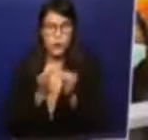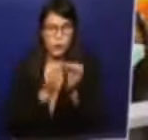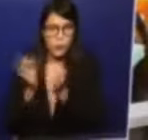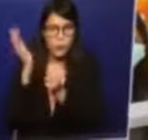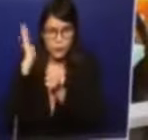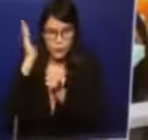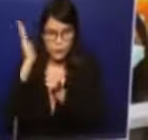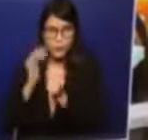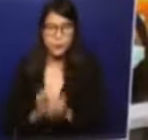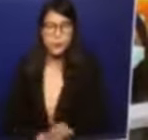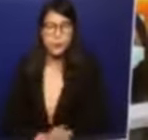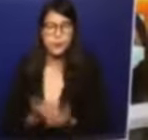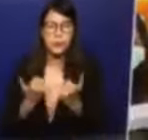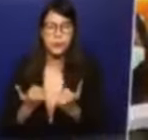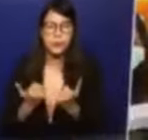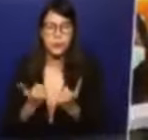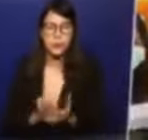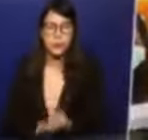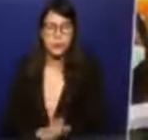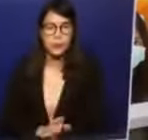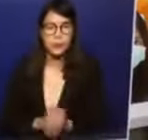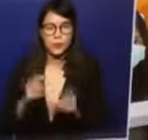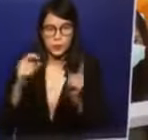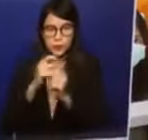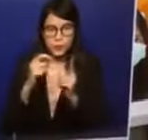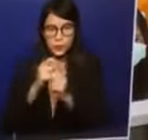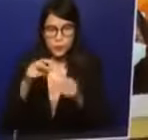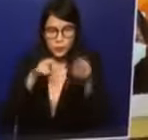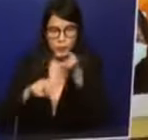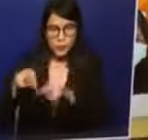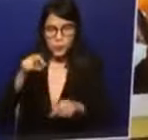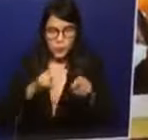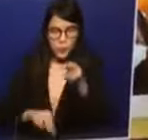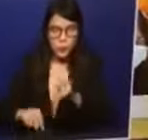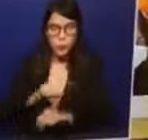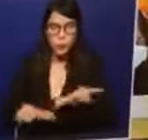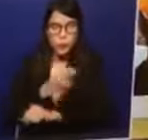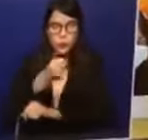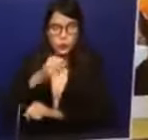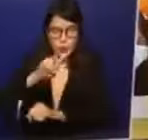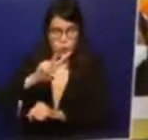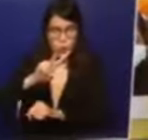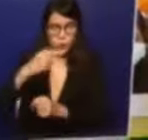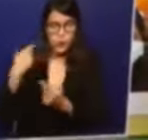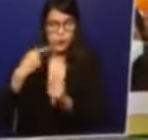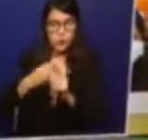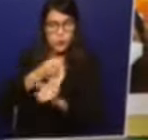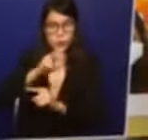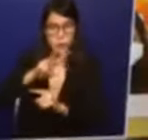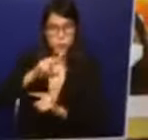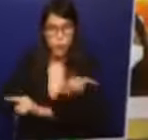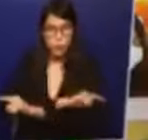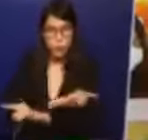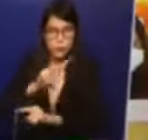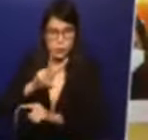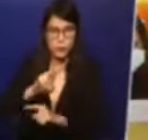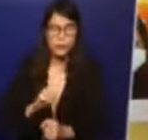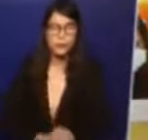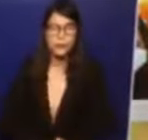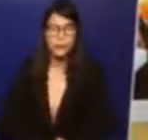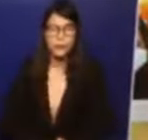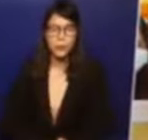ชิญ ค่ะก็ดิฉันขอคำวินิจฉัยของศาลรัฐธรรมนูญเมื่อวันที่2ธันวาคมที่ผ่านมานะคะเป็นเพียงคำวินิจฉัยว่าจะหลุดจากตำแ